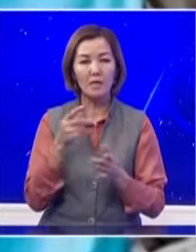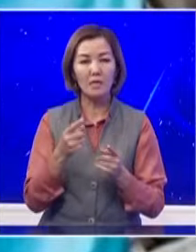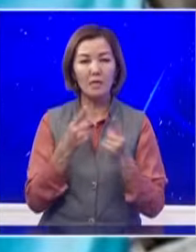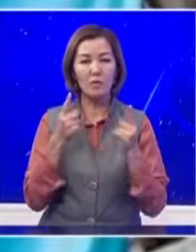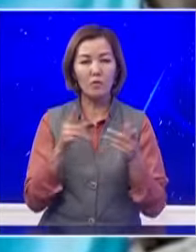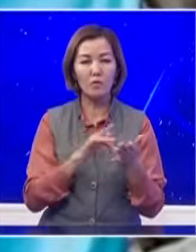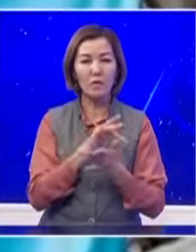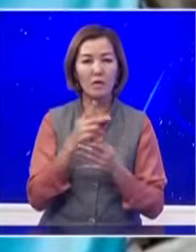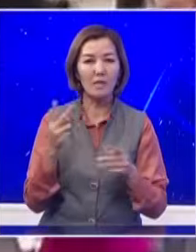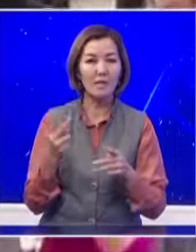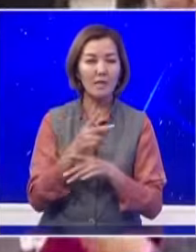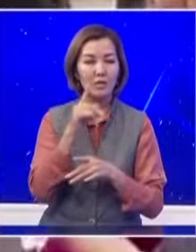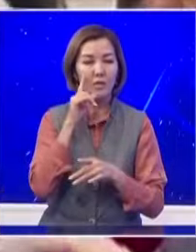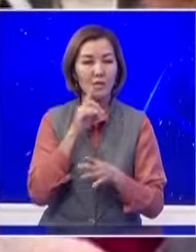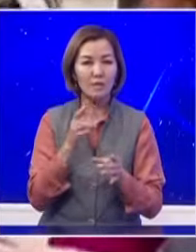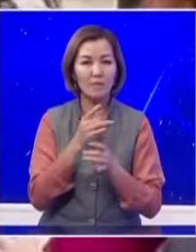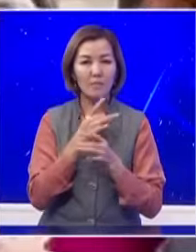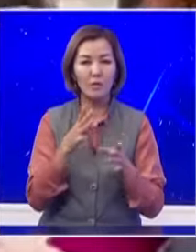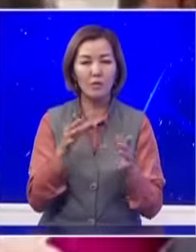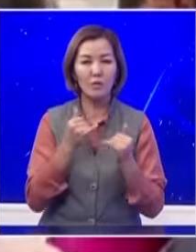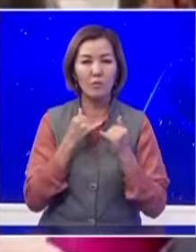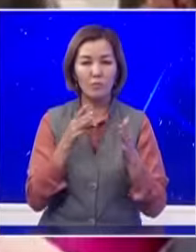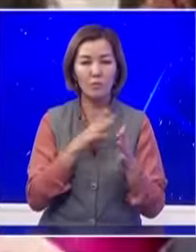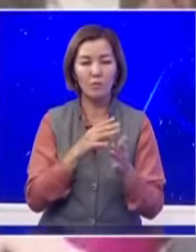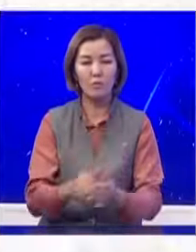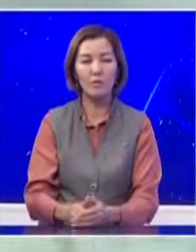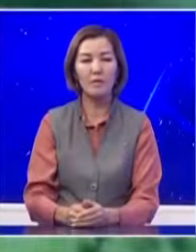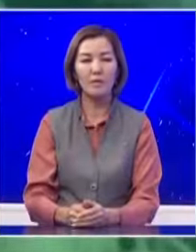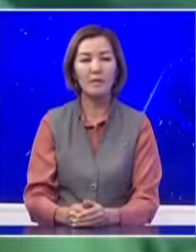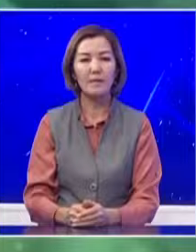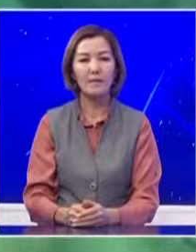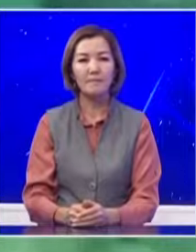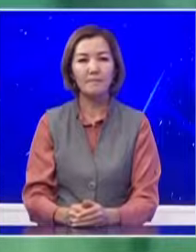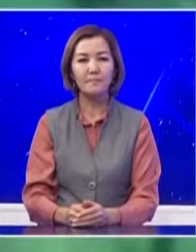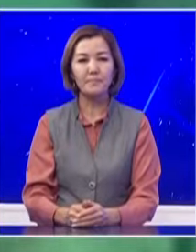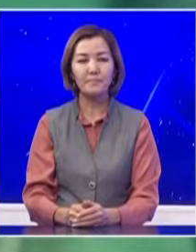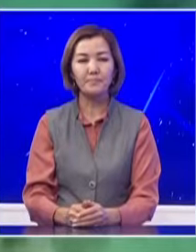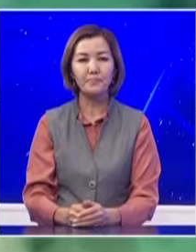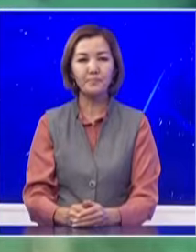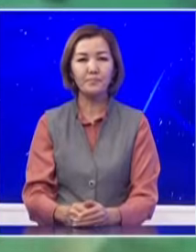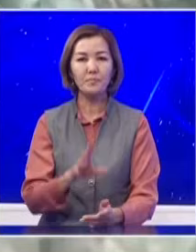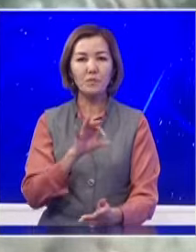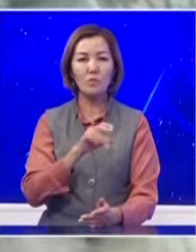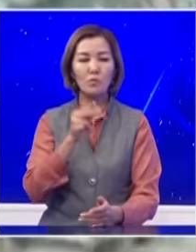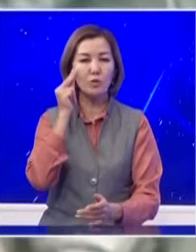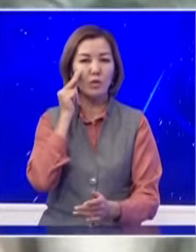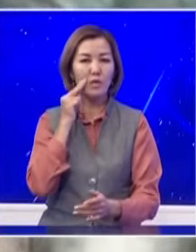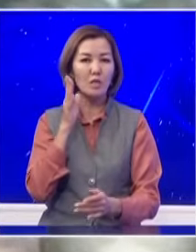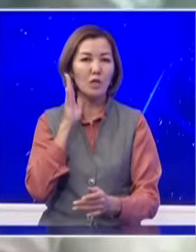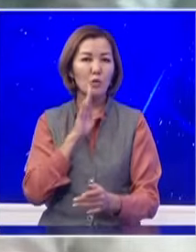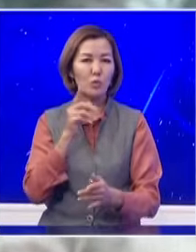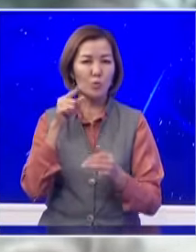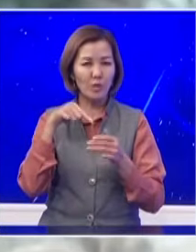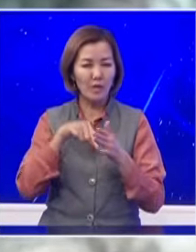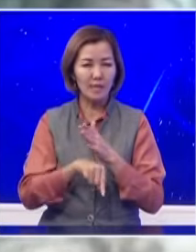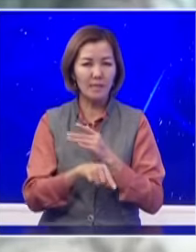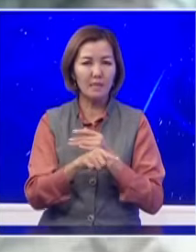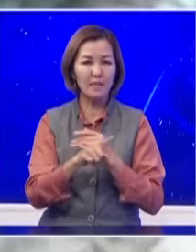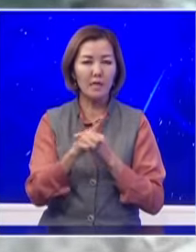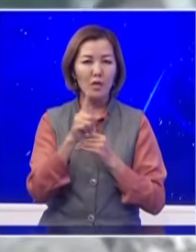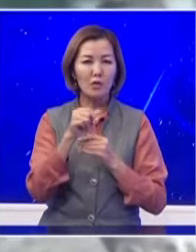қаласы екінші рет еліміздегі мерекеге айрықша құрмет көрсетті. Оңтүстік Қытай теңізінен бір ғасыр бұрын апатқа